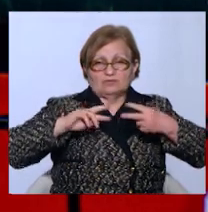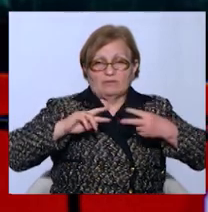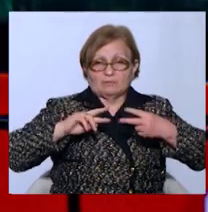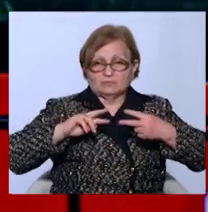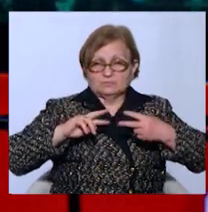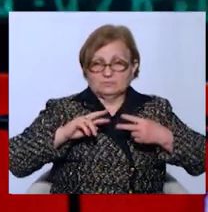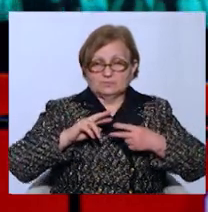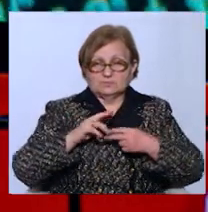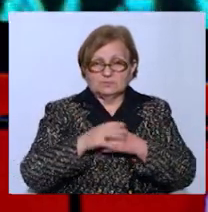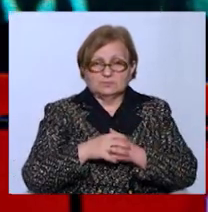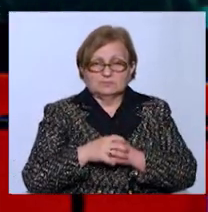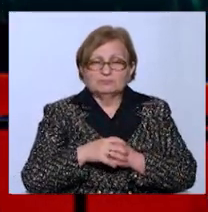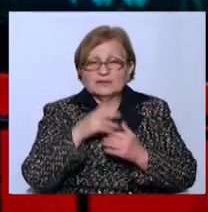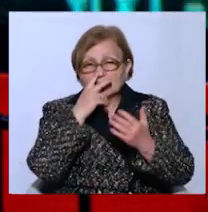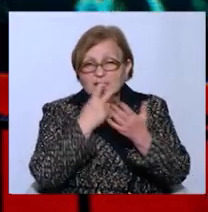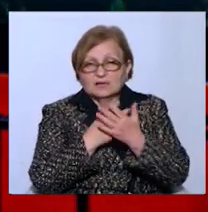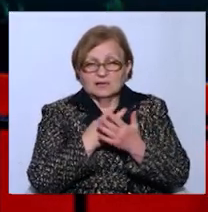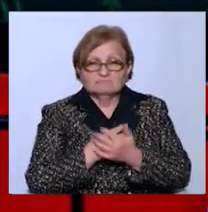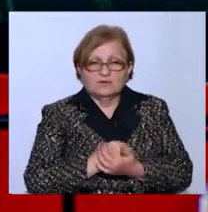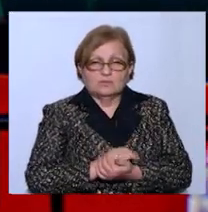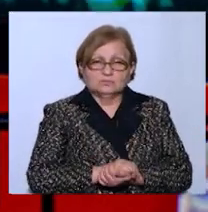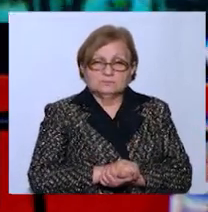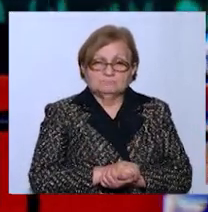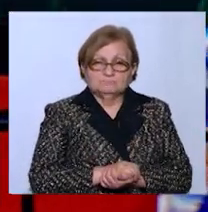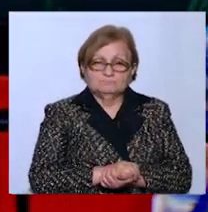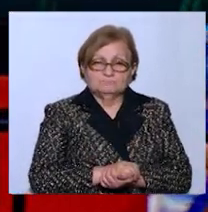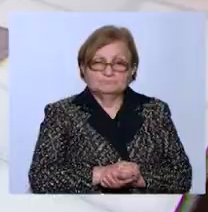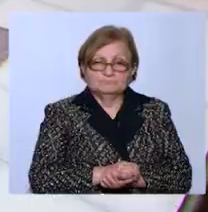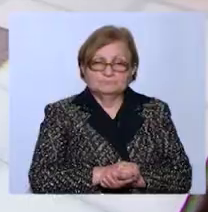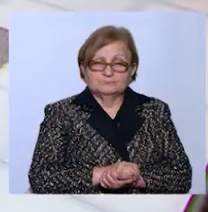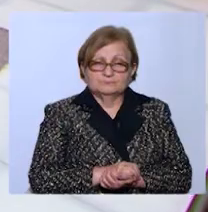ხანში ამას დაგანახავთ რანაირად. ჯერ